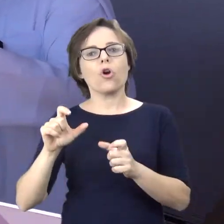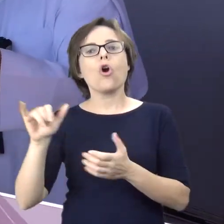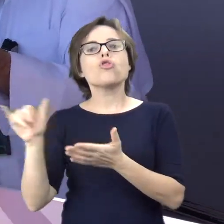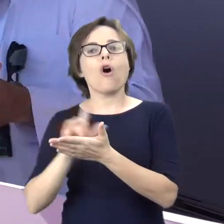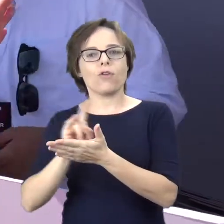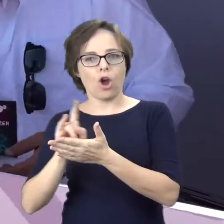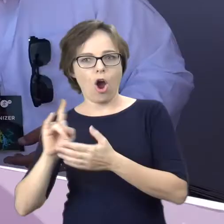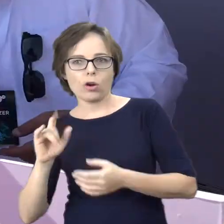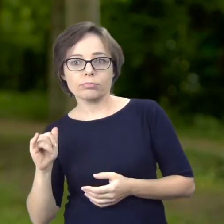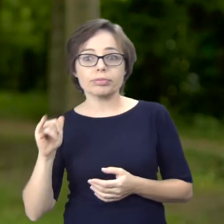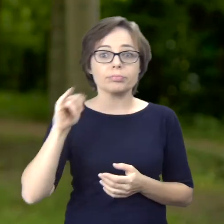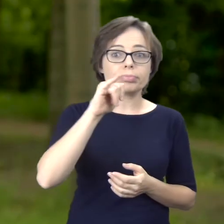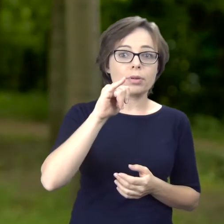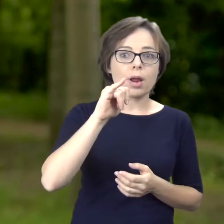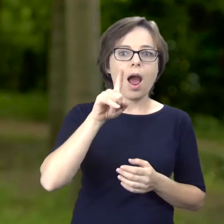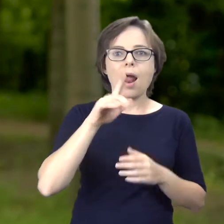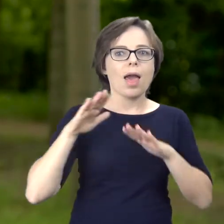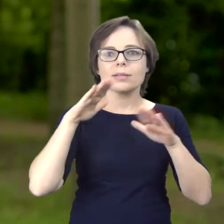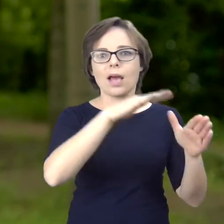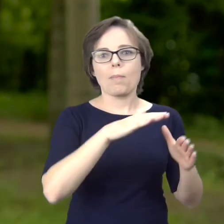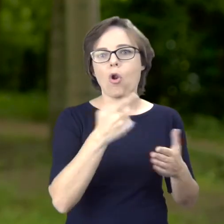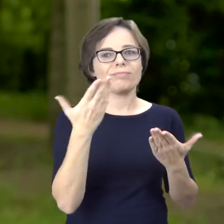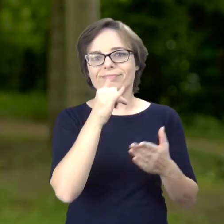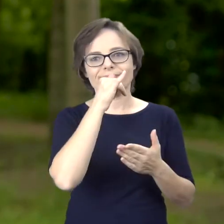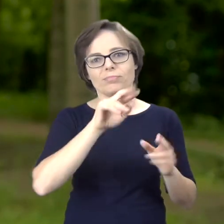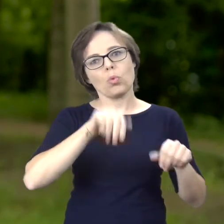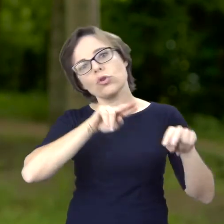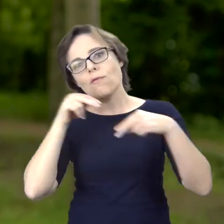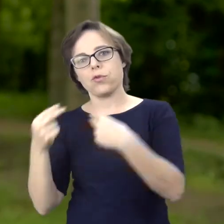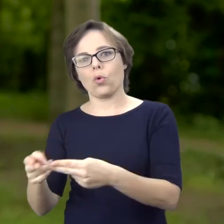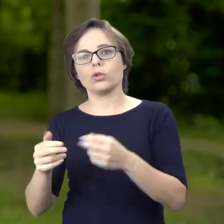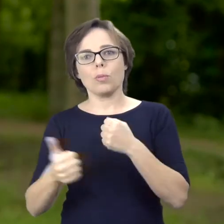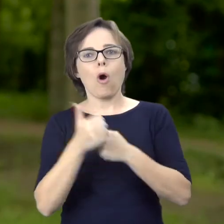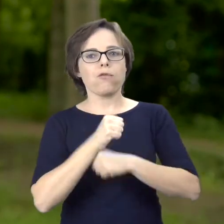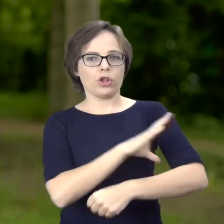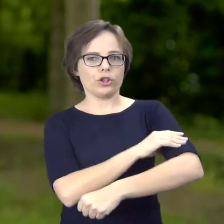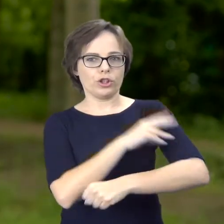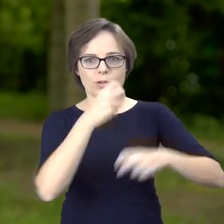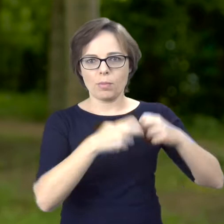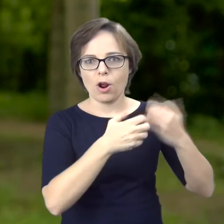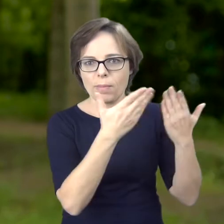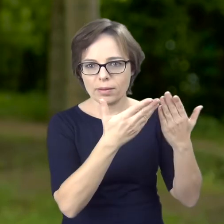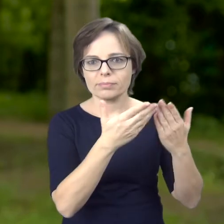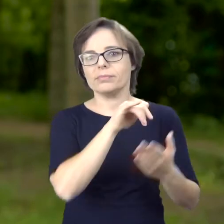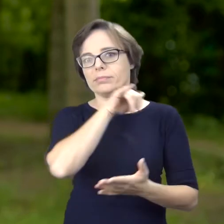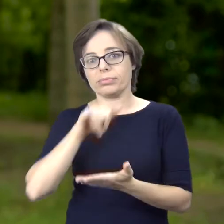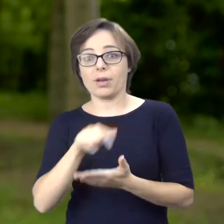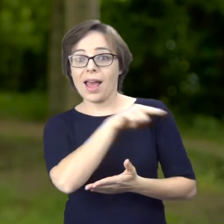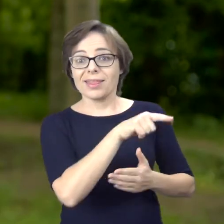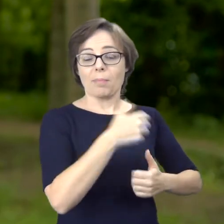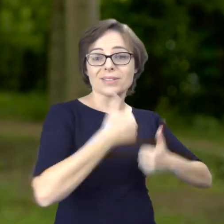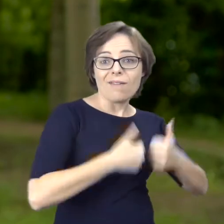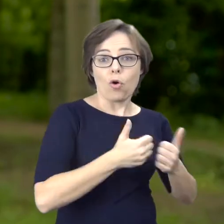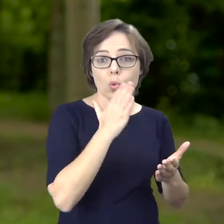i zawrócili samolot ze względu na problemy z ciśnieniem, więc wróciłem do Nowego Jorku. Ci wszyscy już na tym Puerto Rico zawodnicy siedzieli,